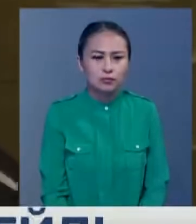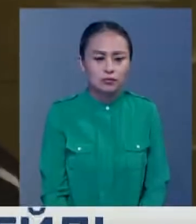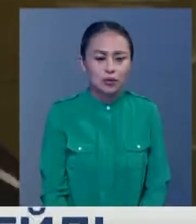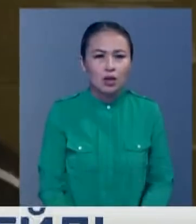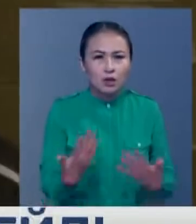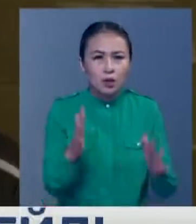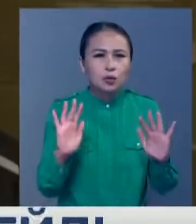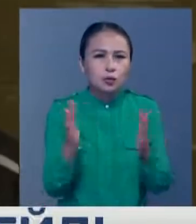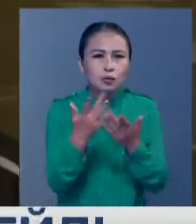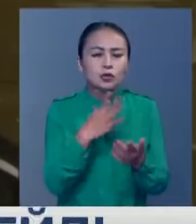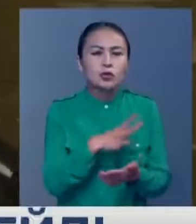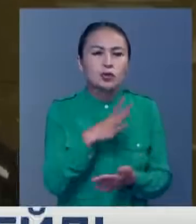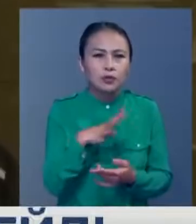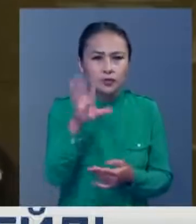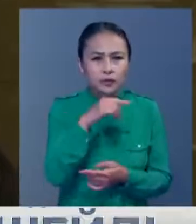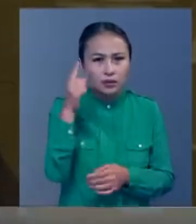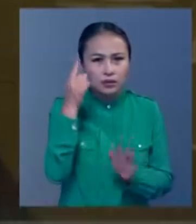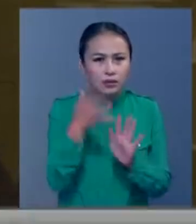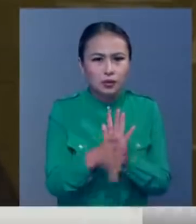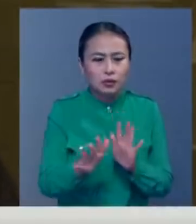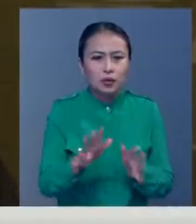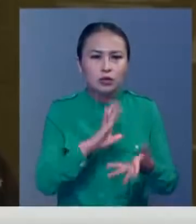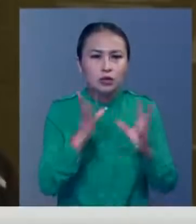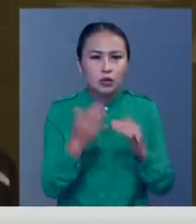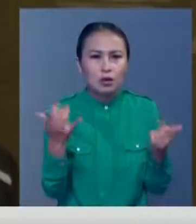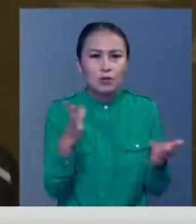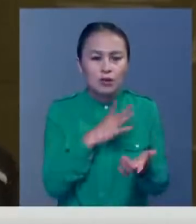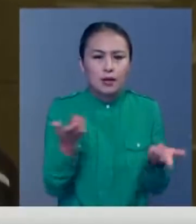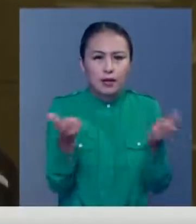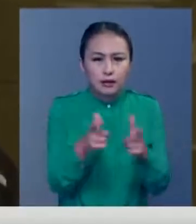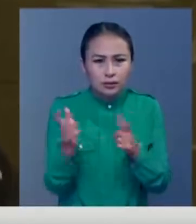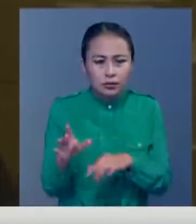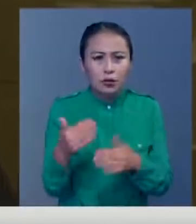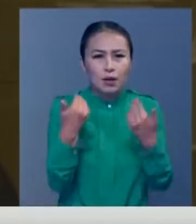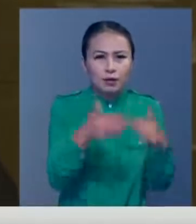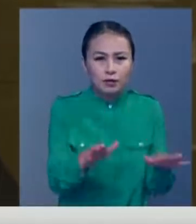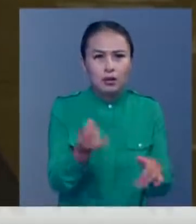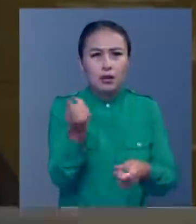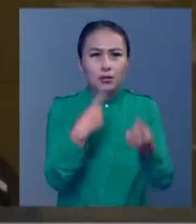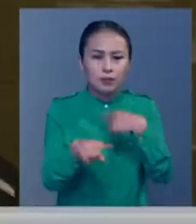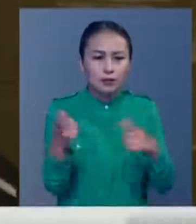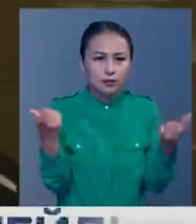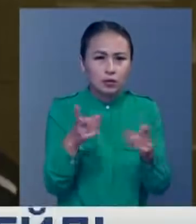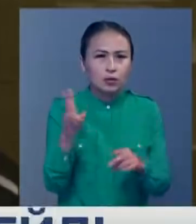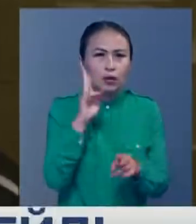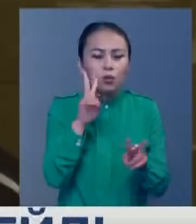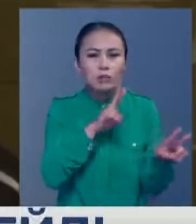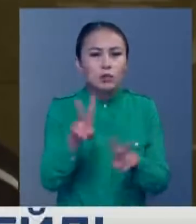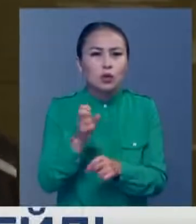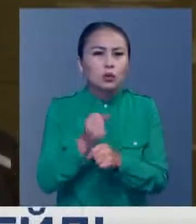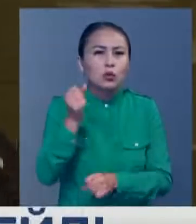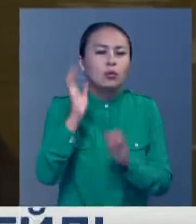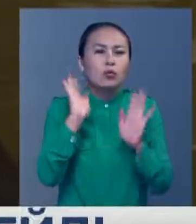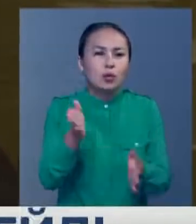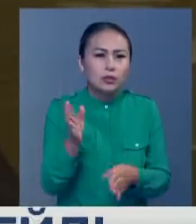Бұл шаралардың не үшін қажет екенін түсінбеймін. Карантин болды, кейін шектеулер алынды. Талаптардың орындалуын кім қадағалайды?